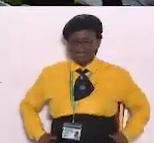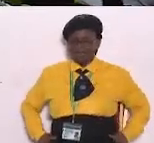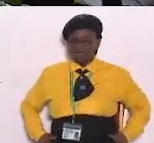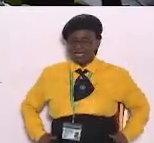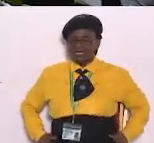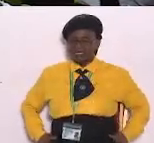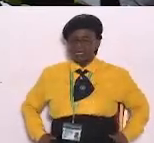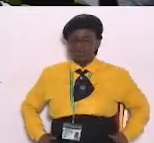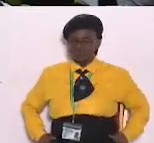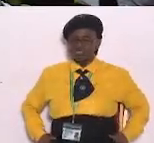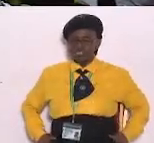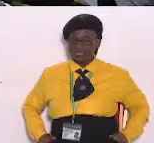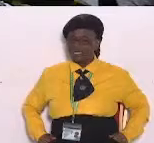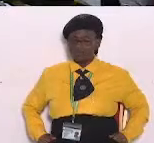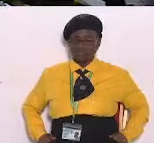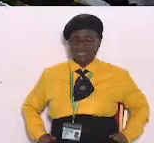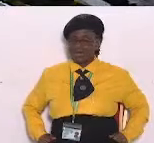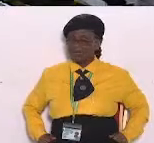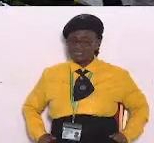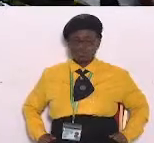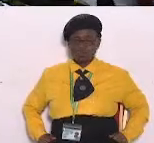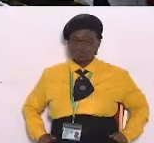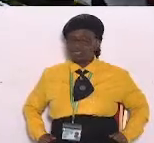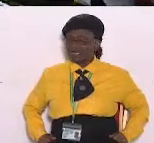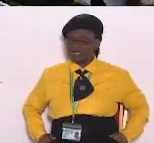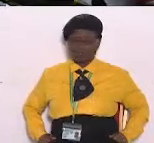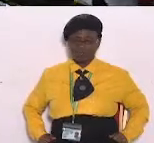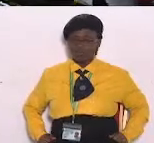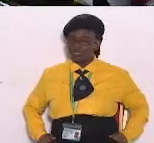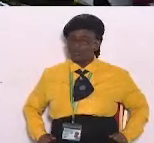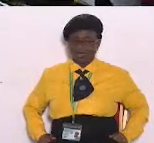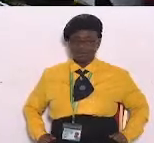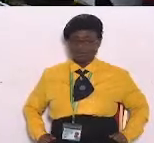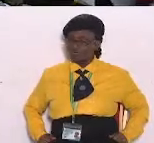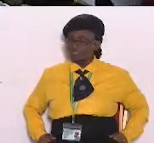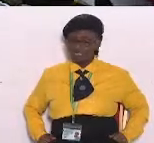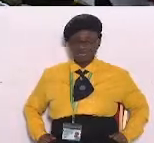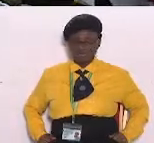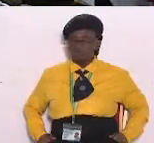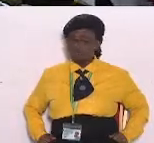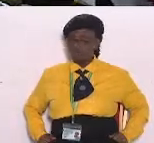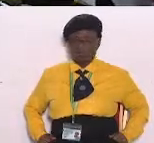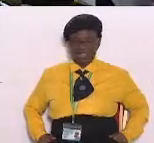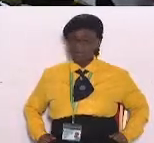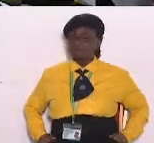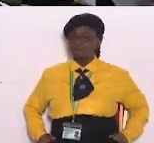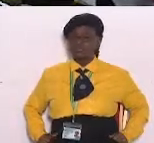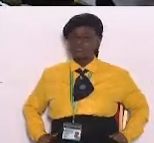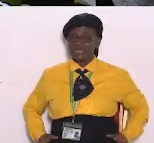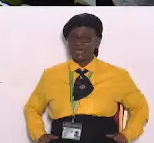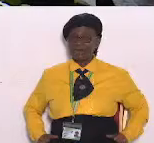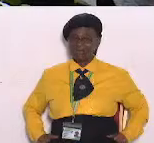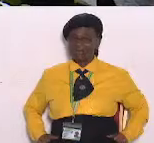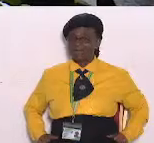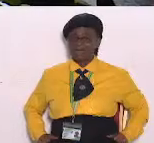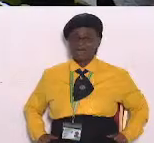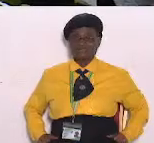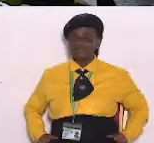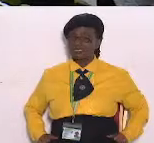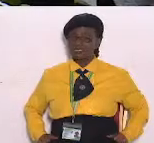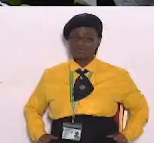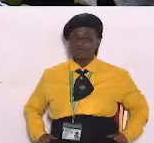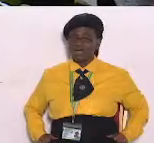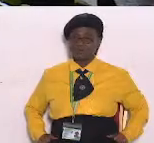papa ne me laisse pas seul montre-moi ta miséricorde